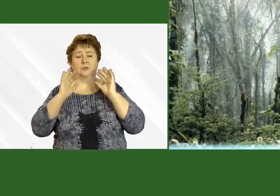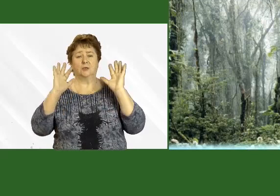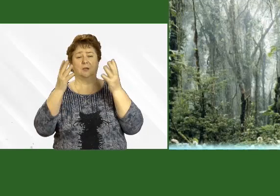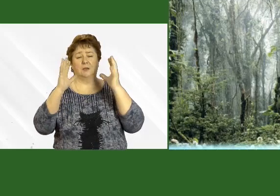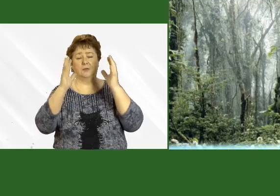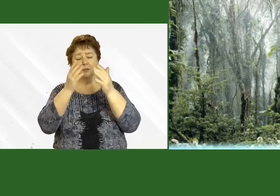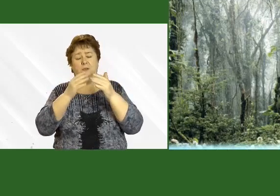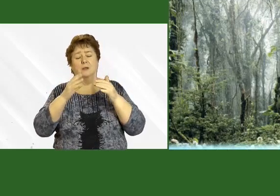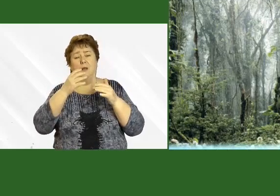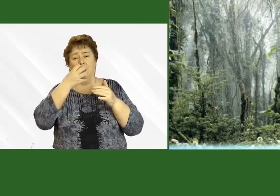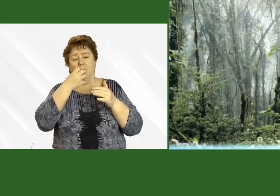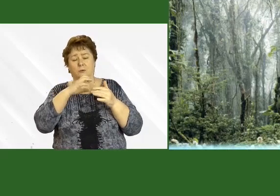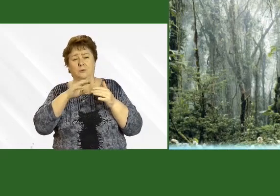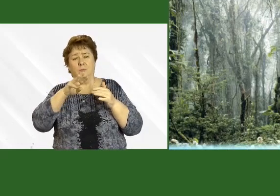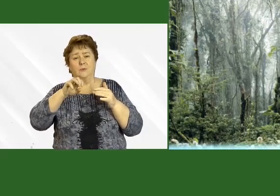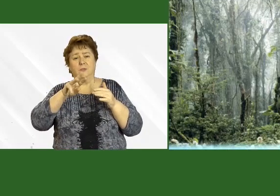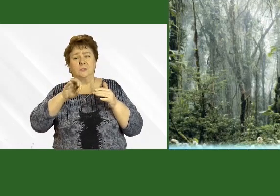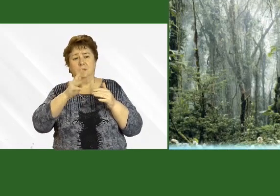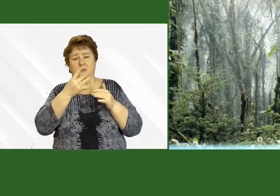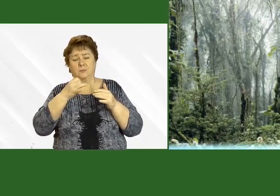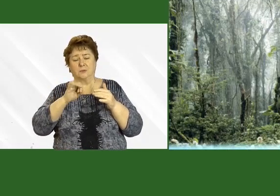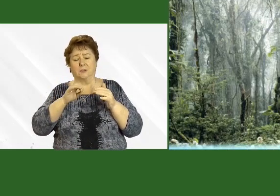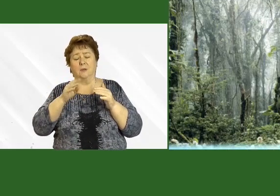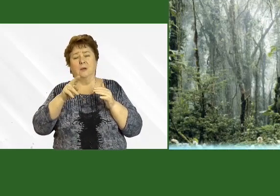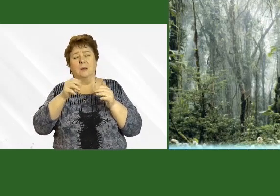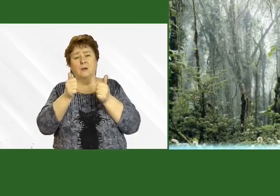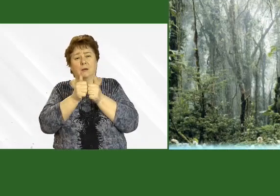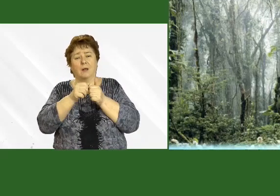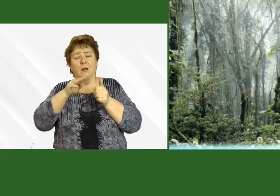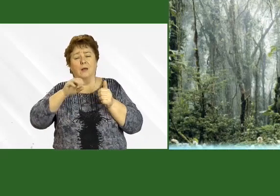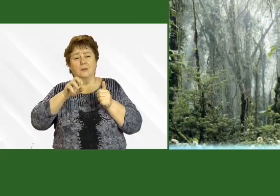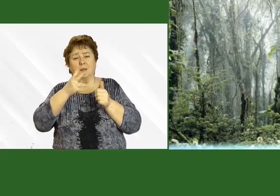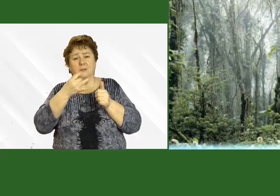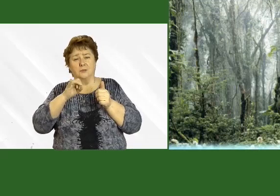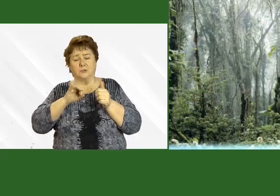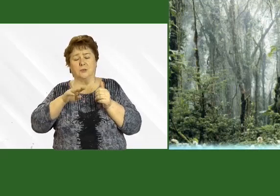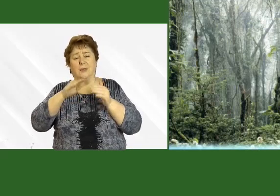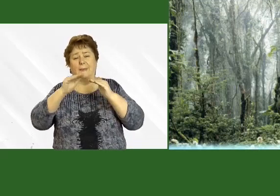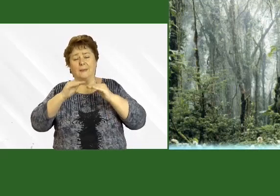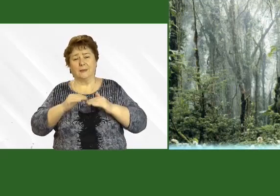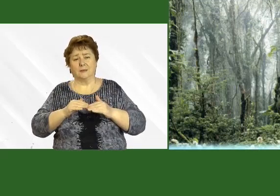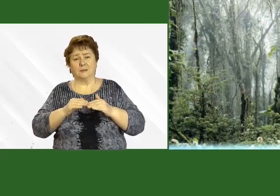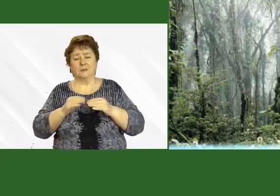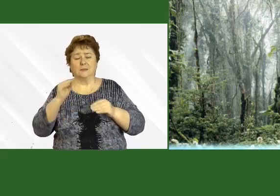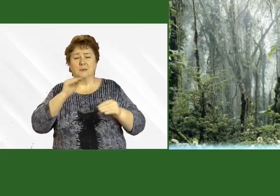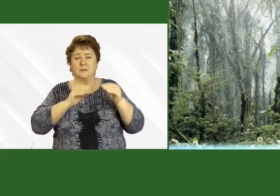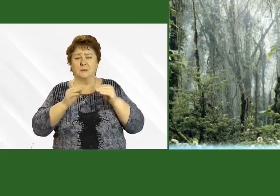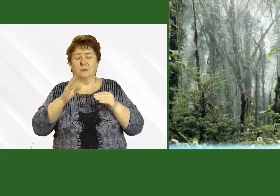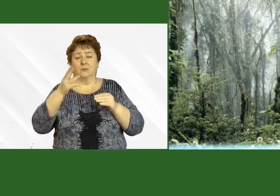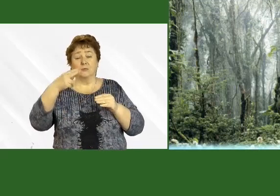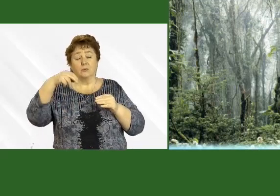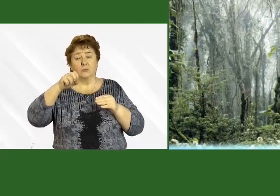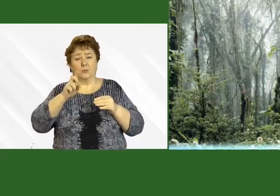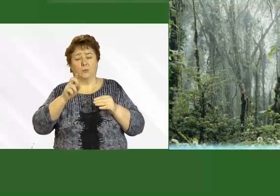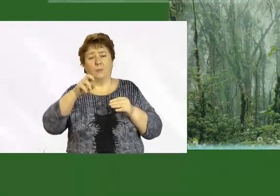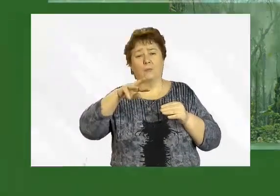на юге миссисипский и при атлантической низменности состоят из дубов